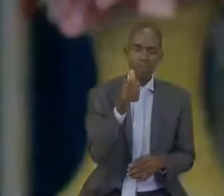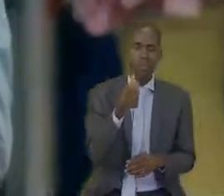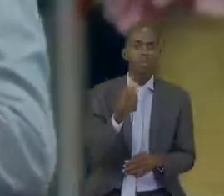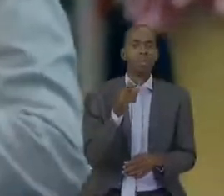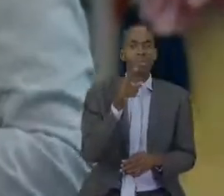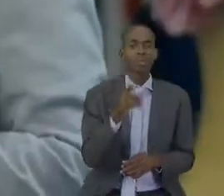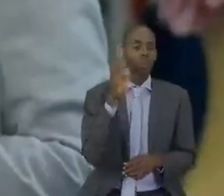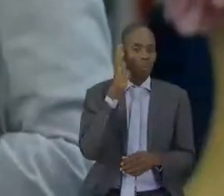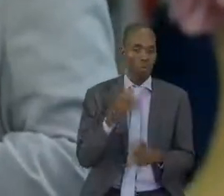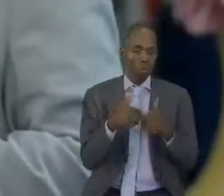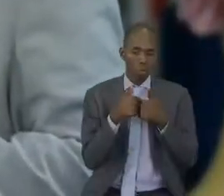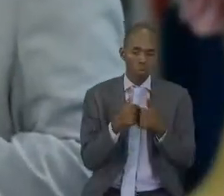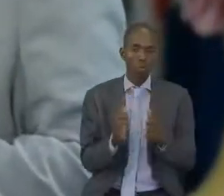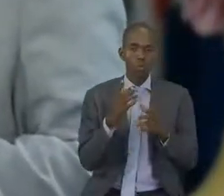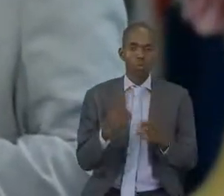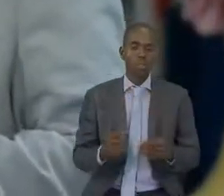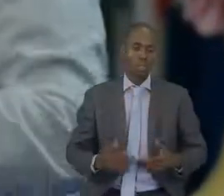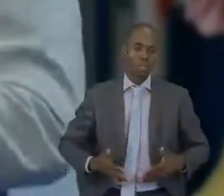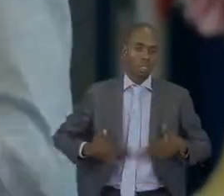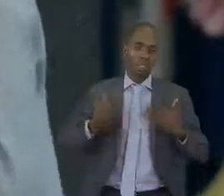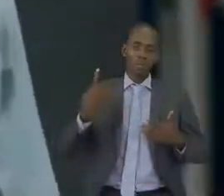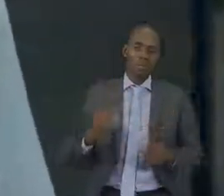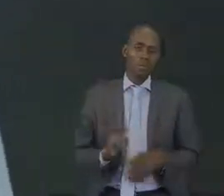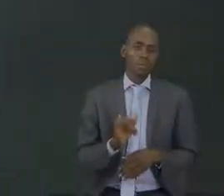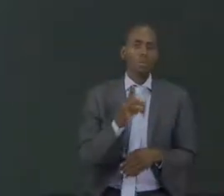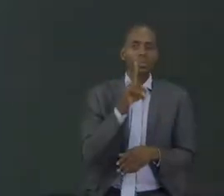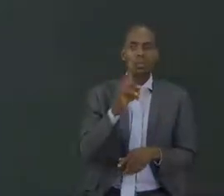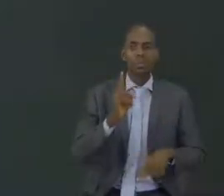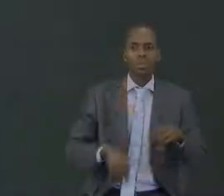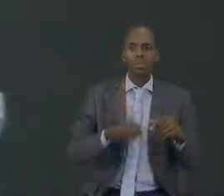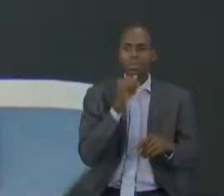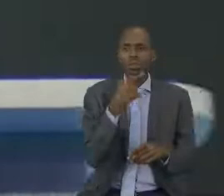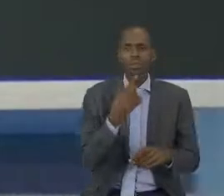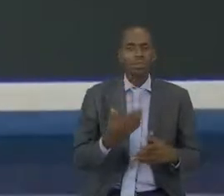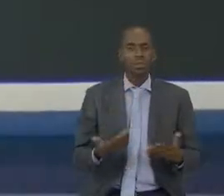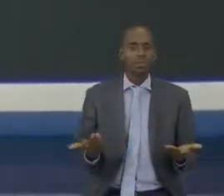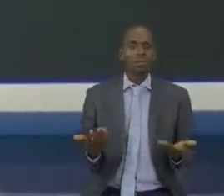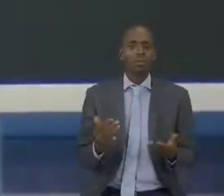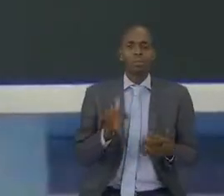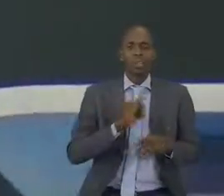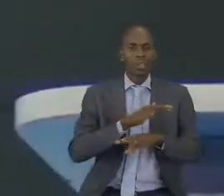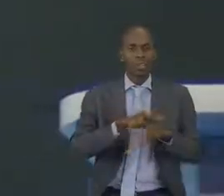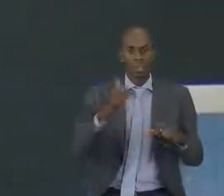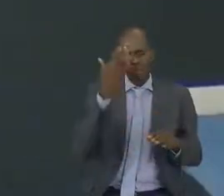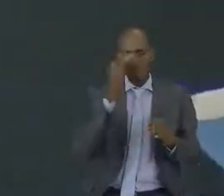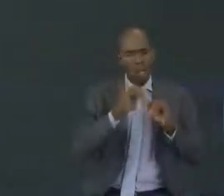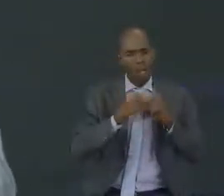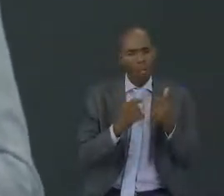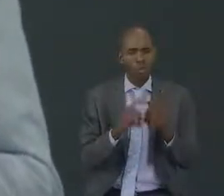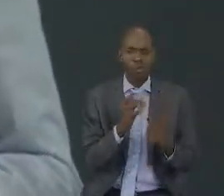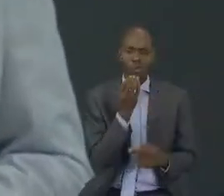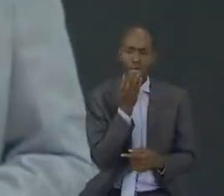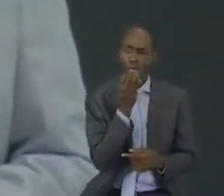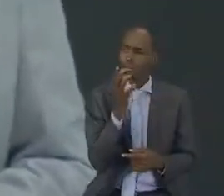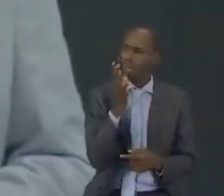perdras la vie éternelle. Tu ne peux pas dire, je ne sais pas comment manger. Maman, est-ce que tu